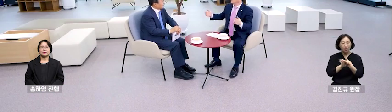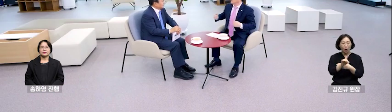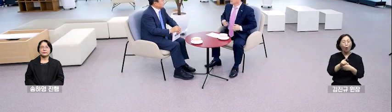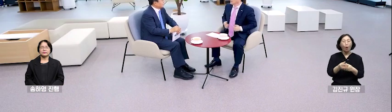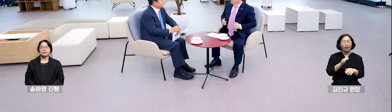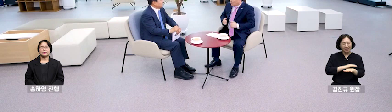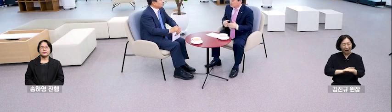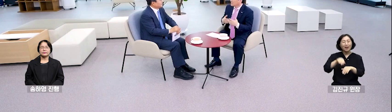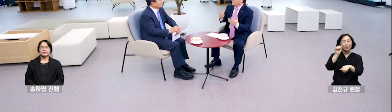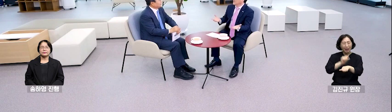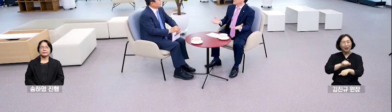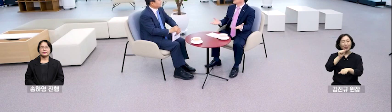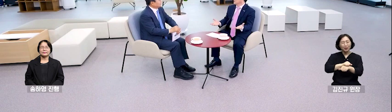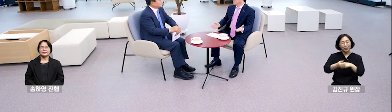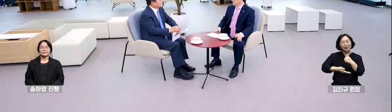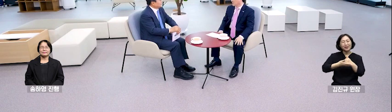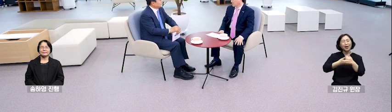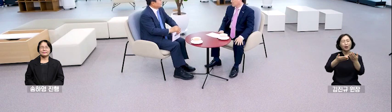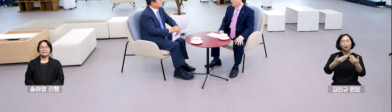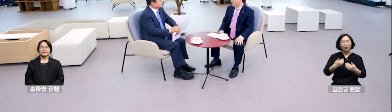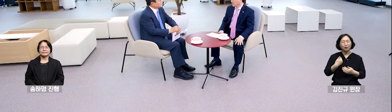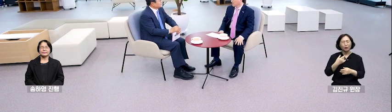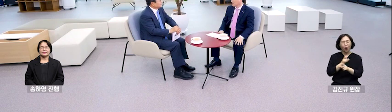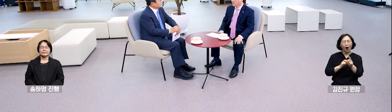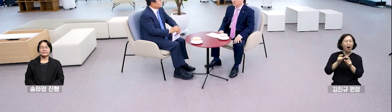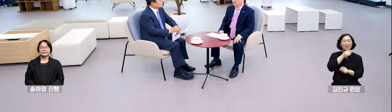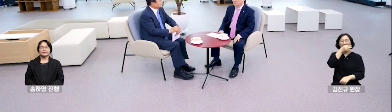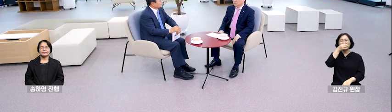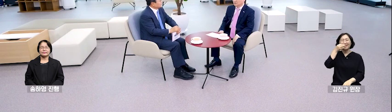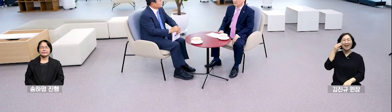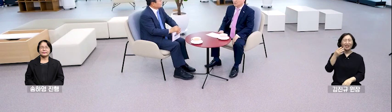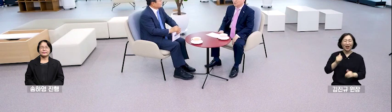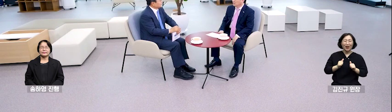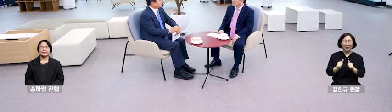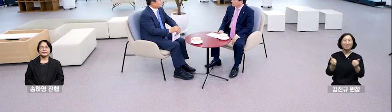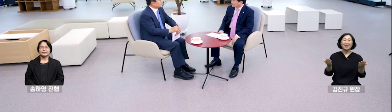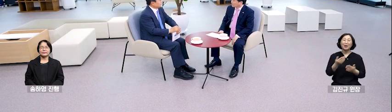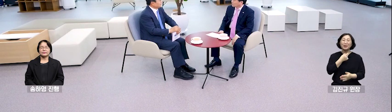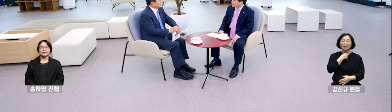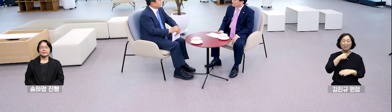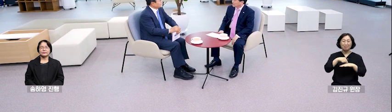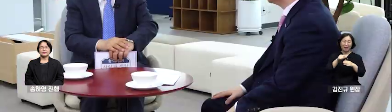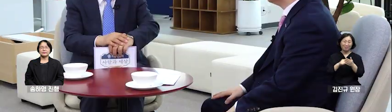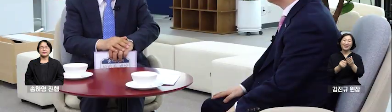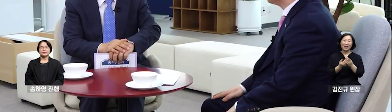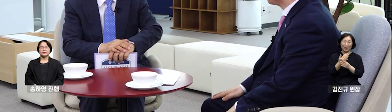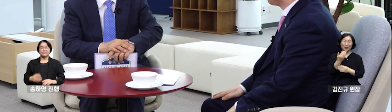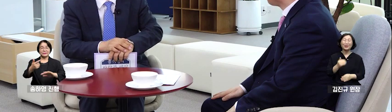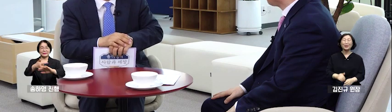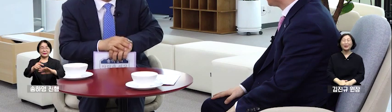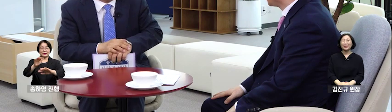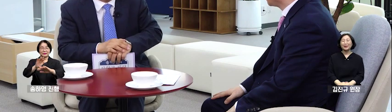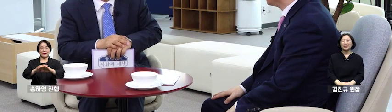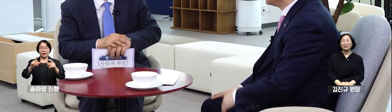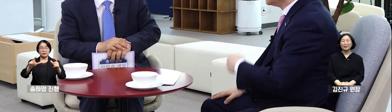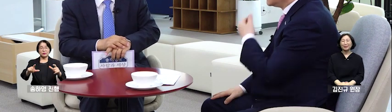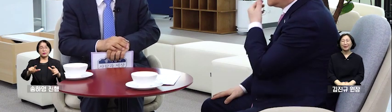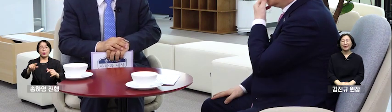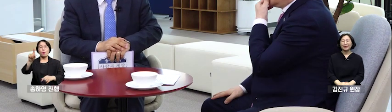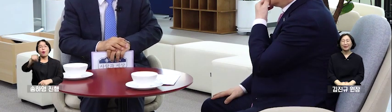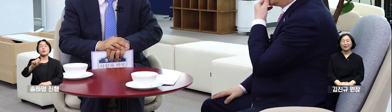이렇게 해 주실까 에 더 신나서 열심히 일하고 정 만든 거거든요 예 그러면 에서는 뭐 그 돈이 너무 좋습니다 대전의 그런데 어떻게 오게